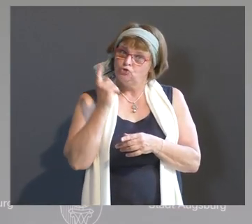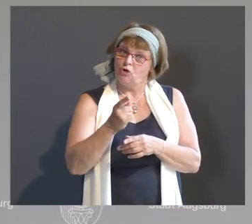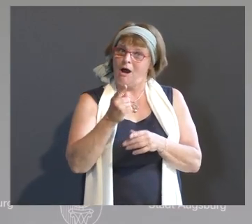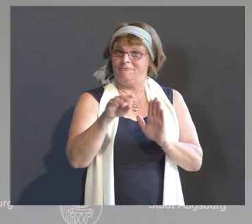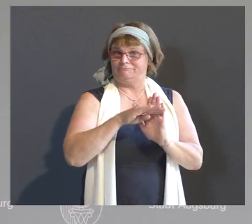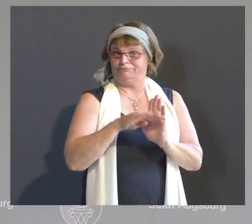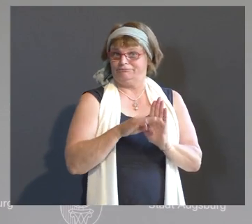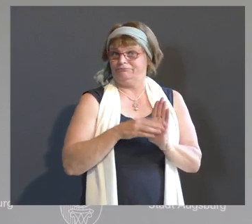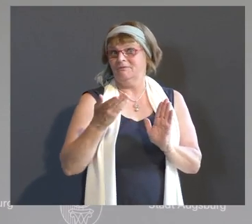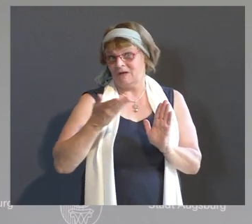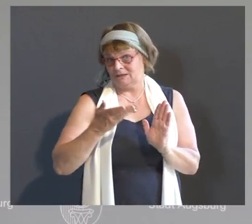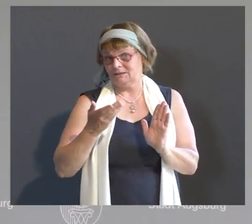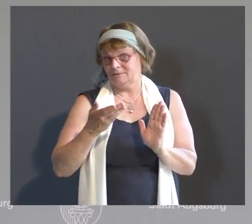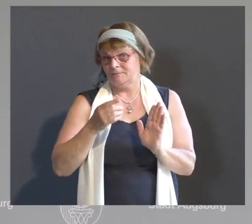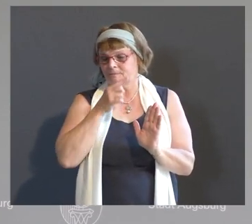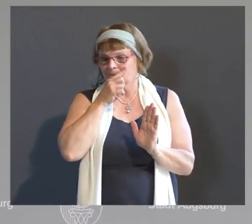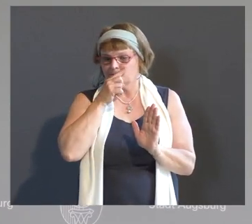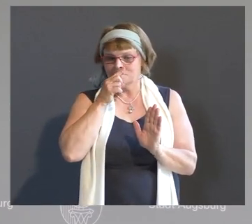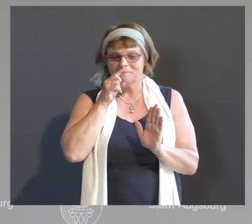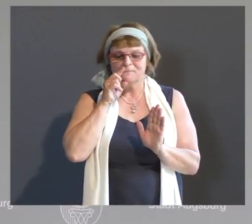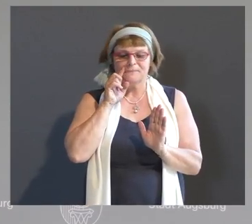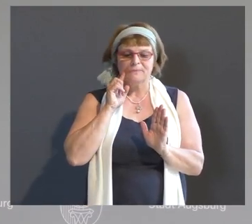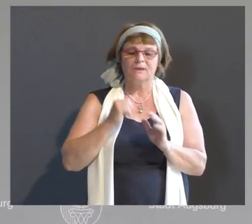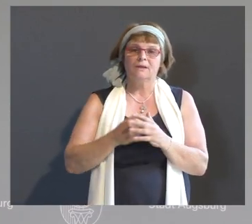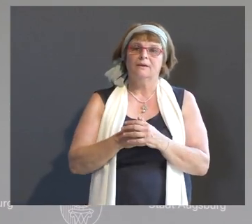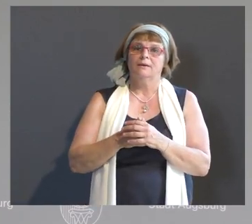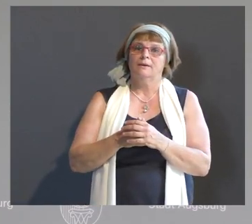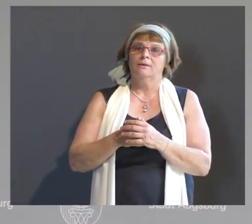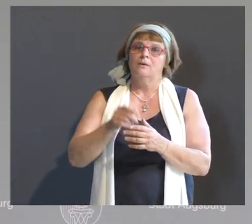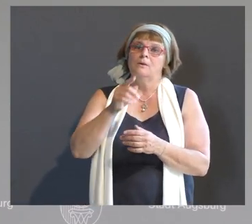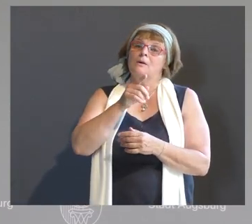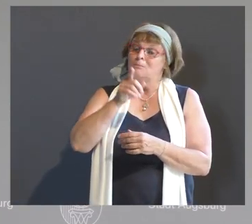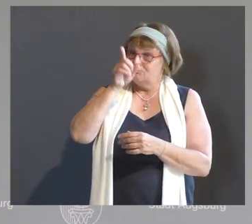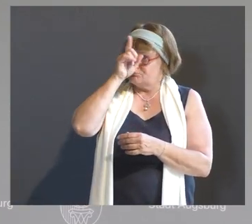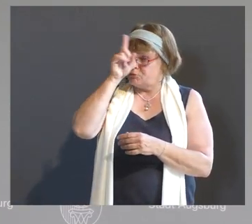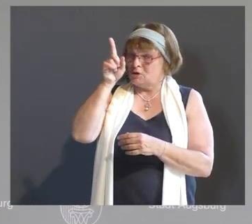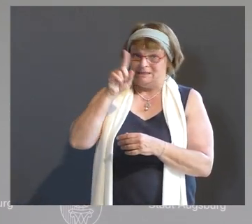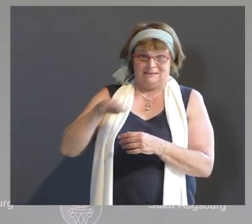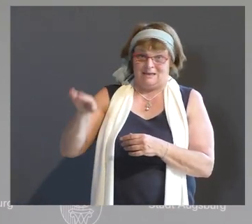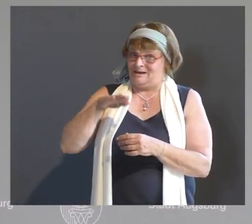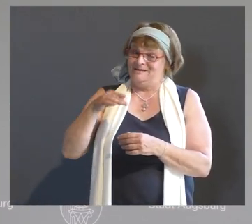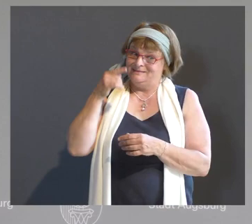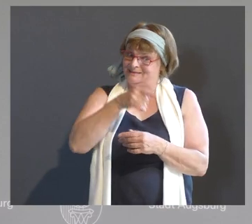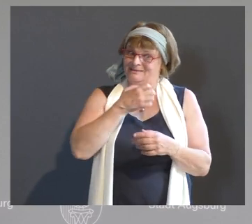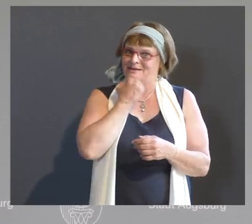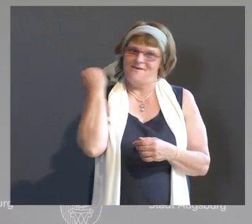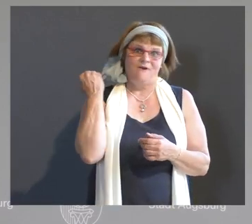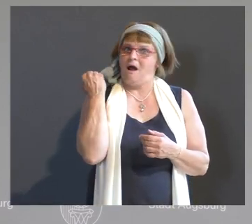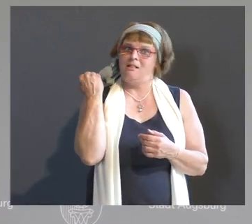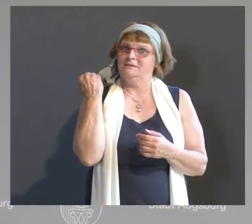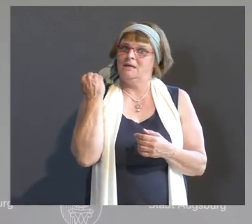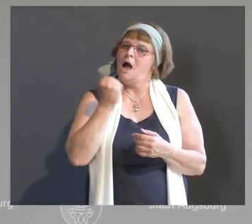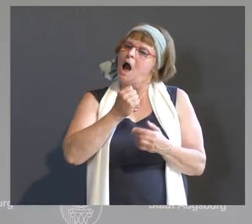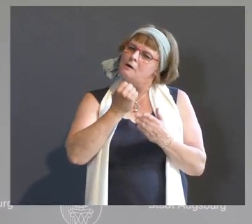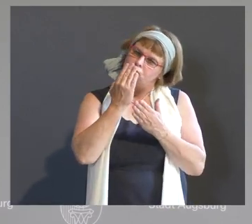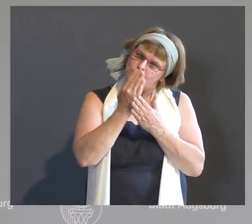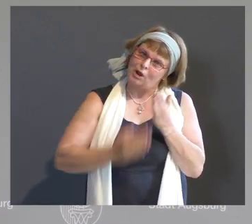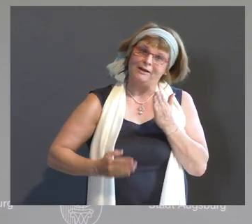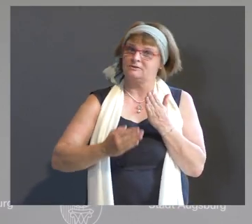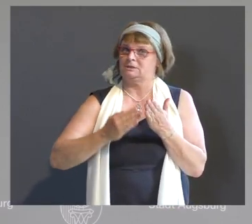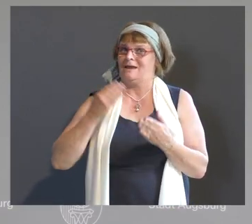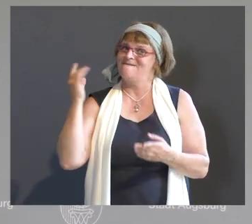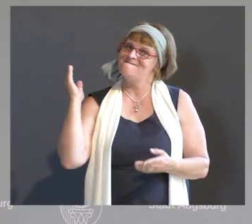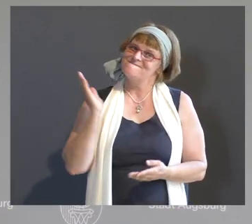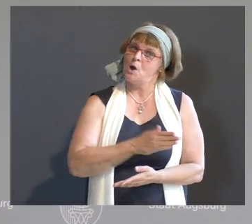Maßnahmen. Wir als Polizei und ich persönlich verurteilen diese Gewalt aufs Schärfste. Wir werden die Täter mit der ganzen Härte